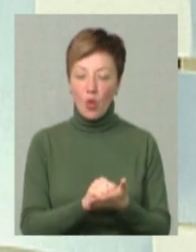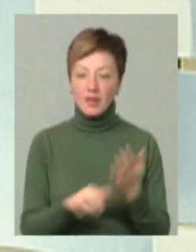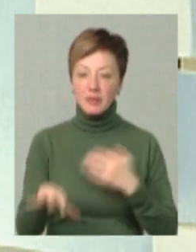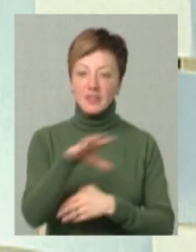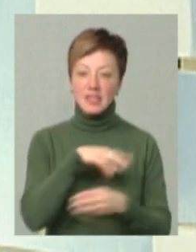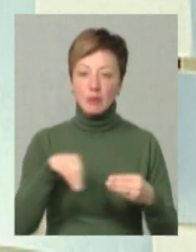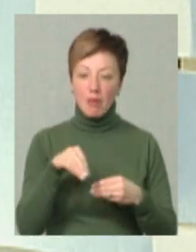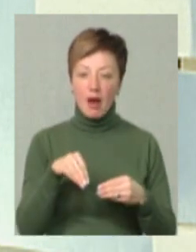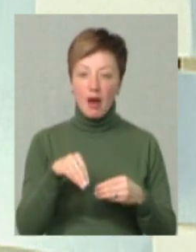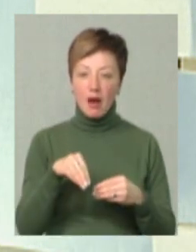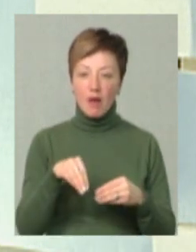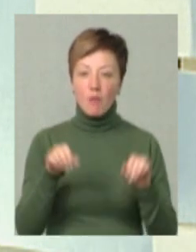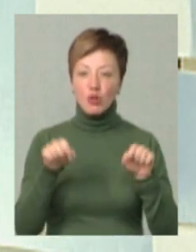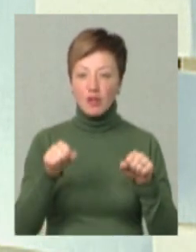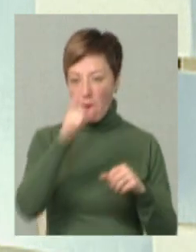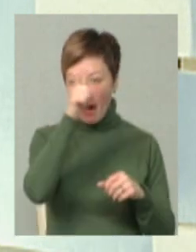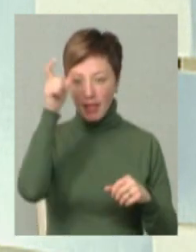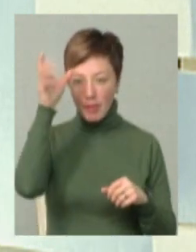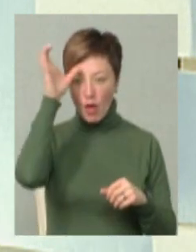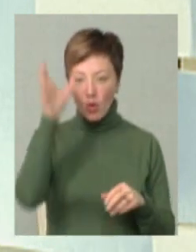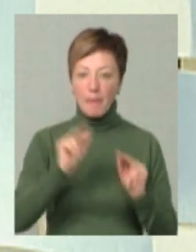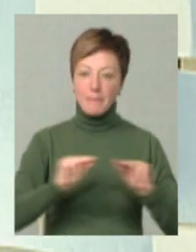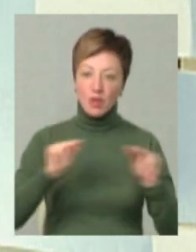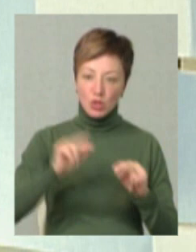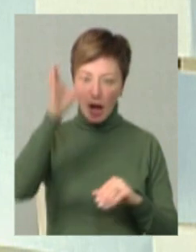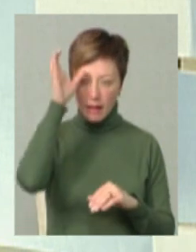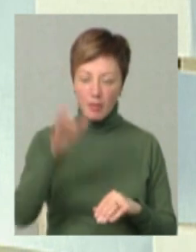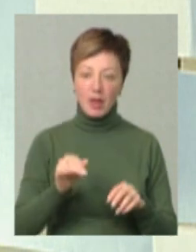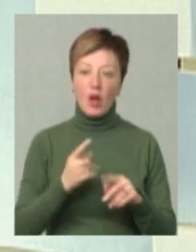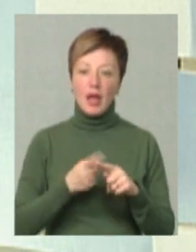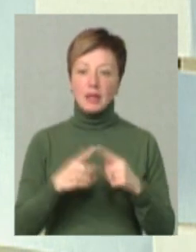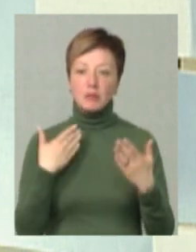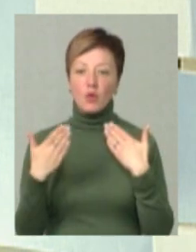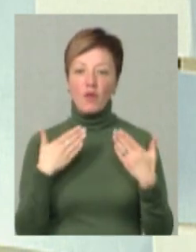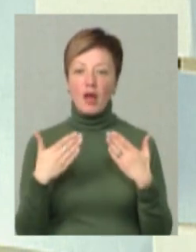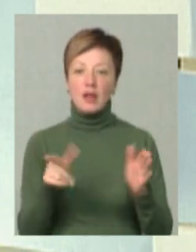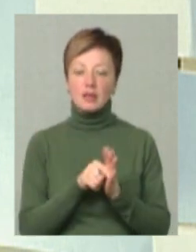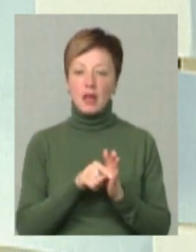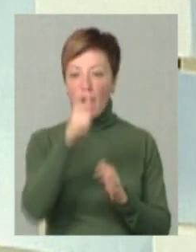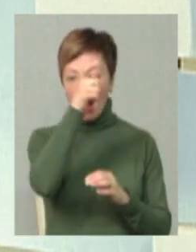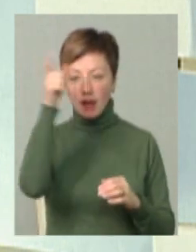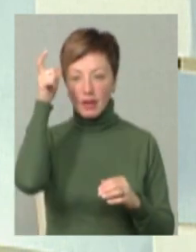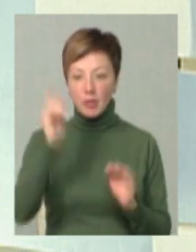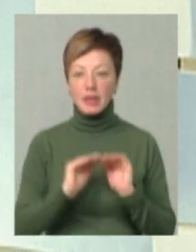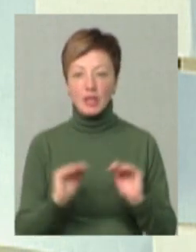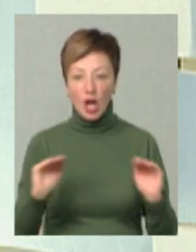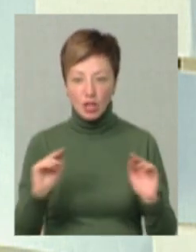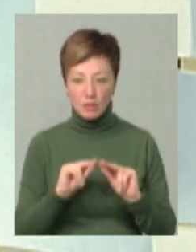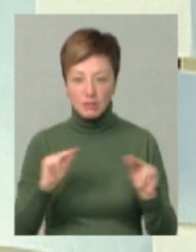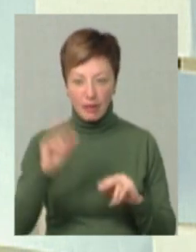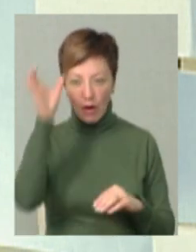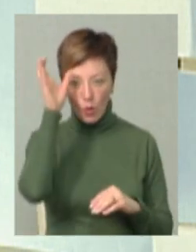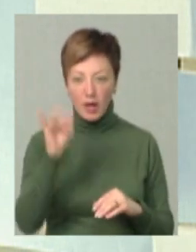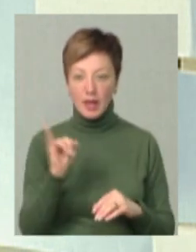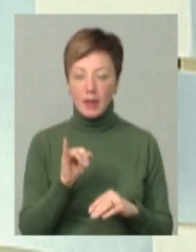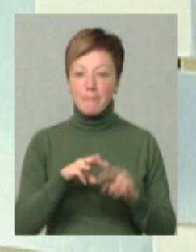усіма можливими академіями наук. Ми із педагогічною академією наук спілкувалися, із академією дитячих педагогічних